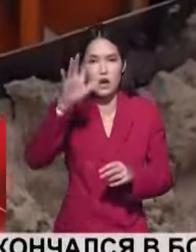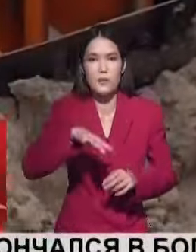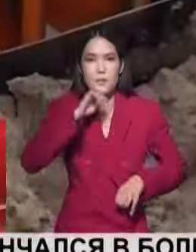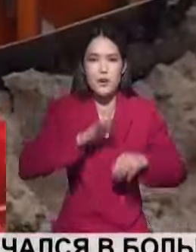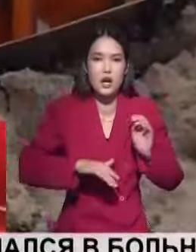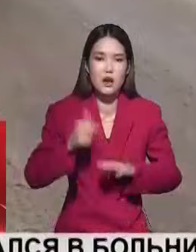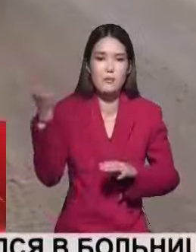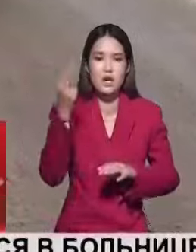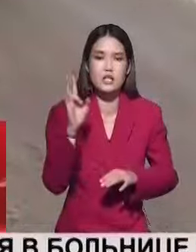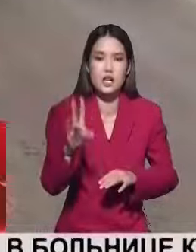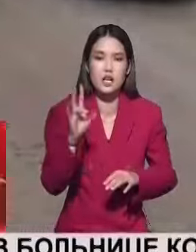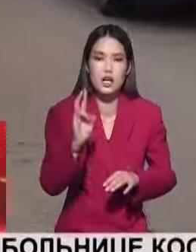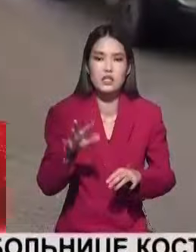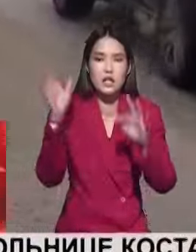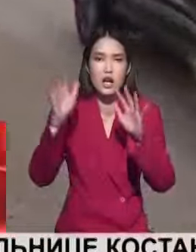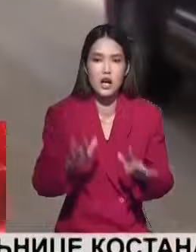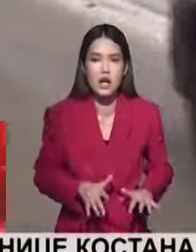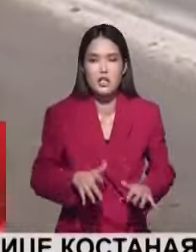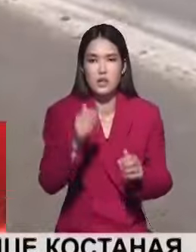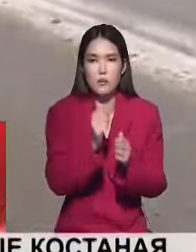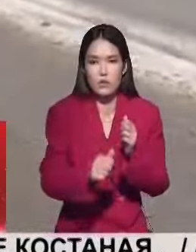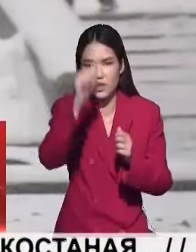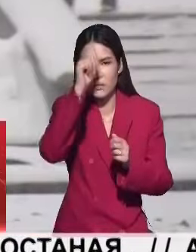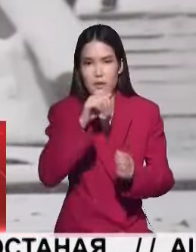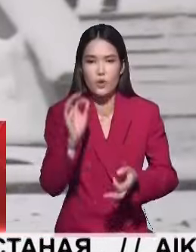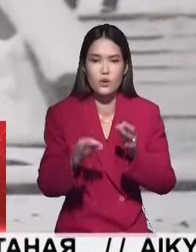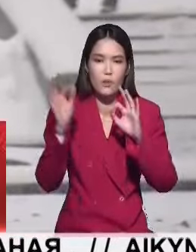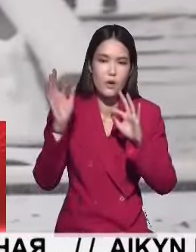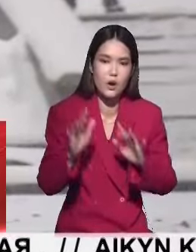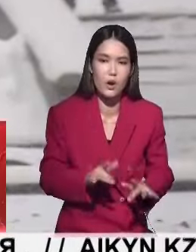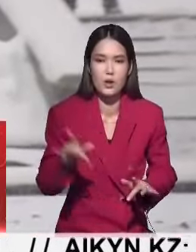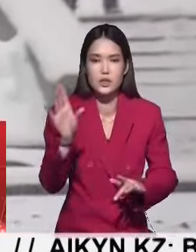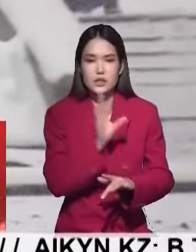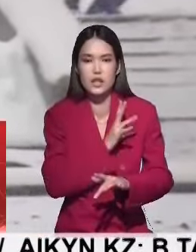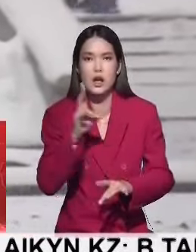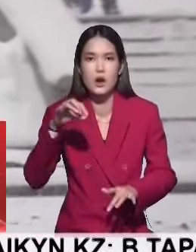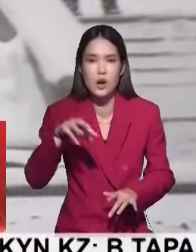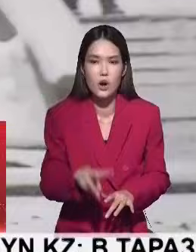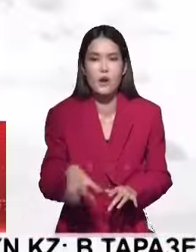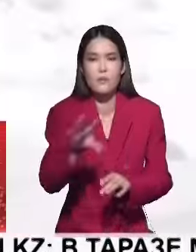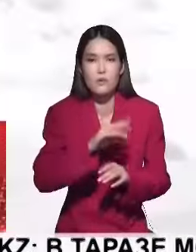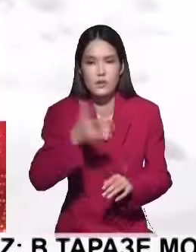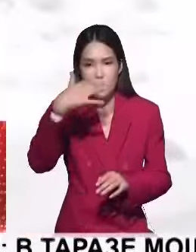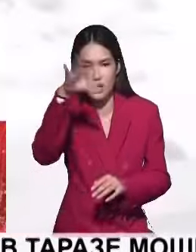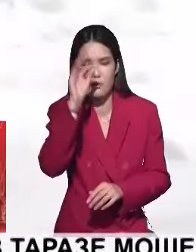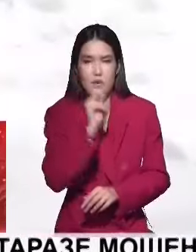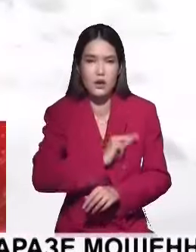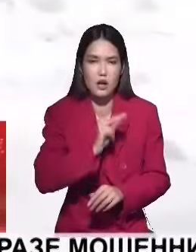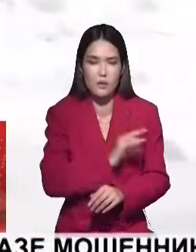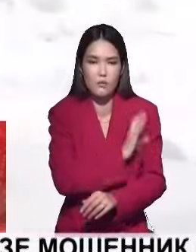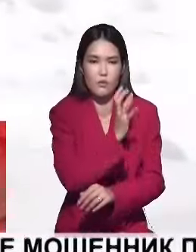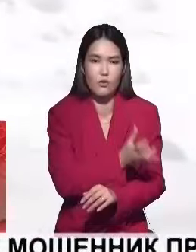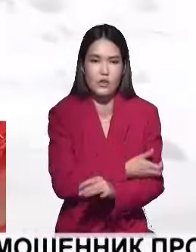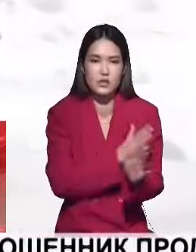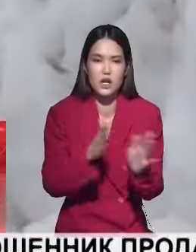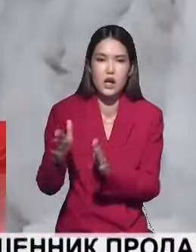начала ноября в Астане выпала почти месячная норма осадков. Из-за обильного снегопада коммунальщики столицы работают в круглосуточном режиме. С утра на